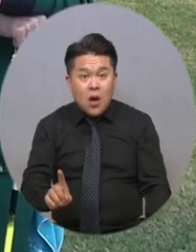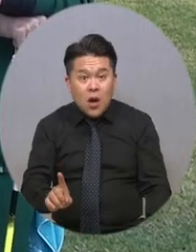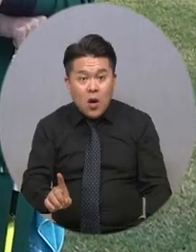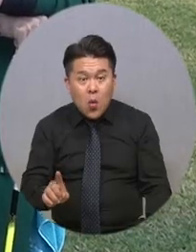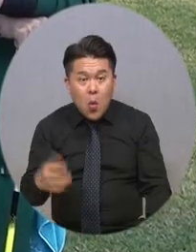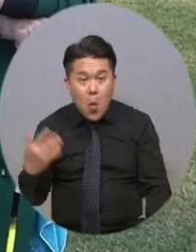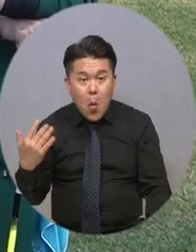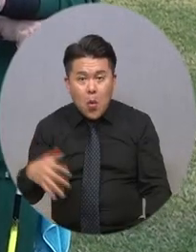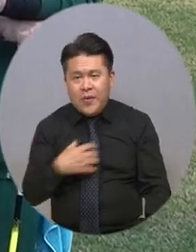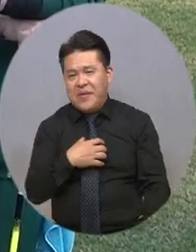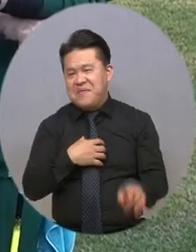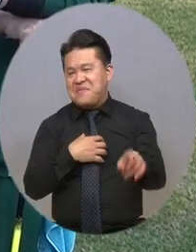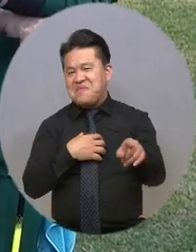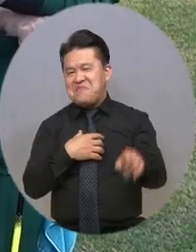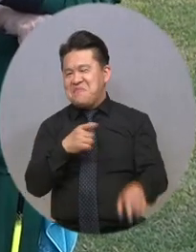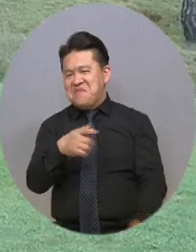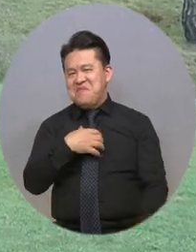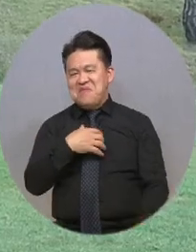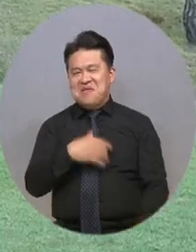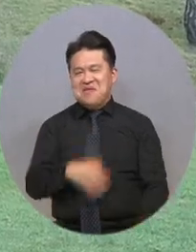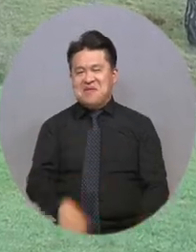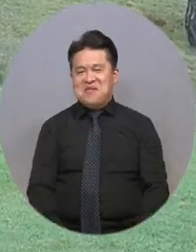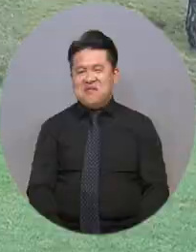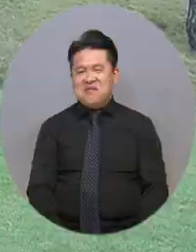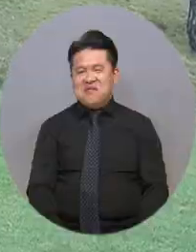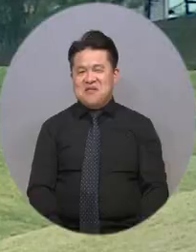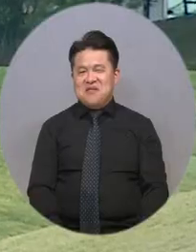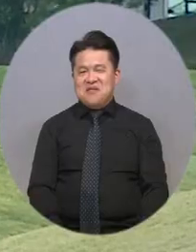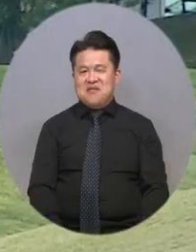어? 위험해. 어? 위험해. 이거 위험해.